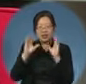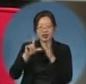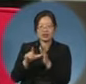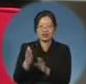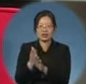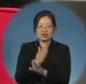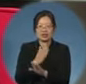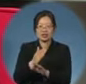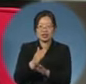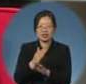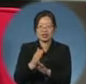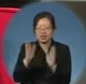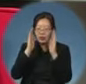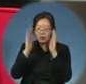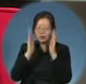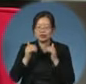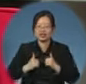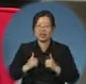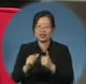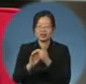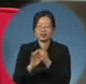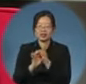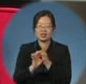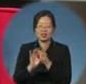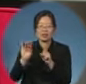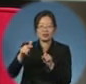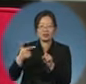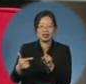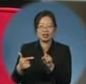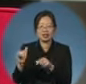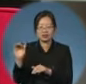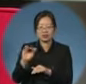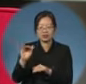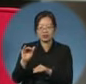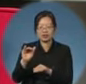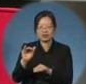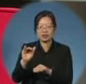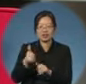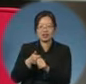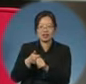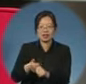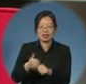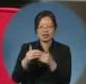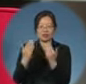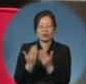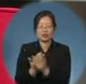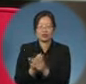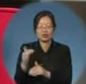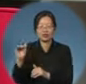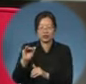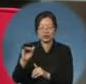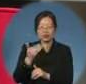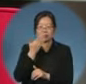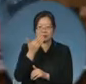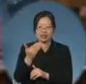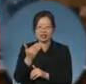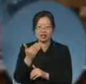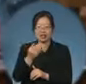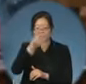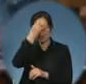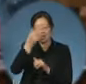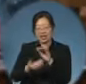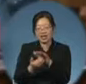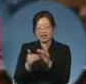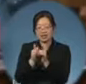때부터 파면을 한번 그 그 수준의 가면 모든 일을 그 수준에서 하는 거예요 그게 장애인이